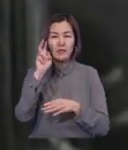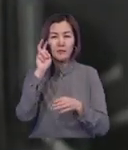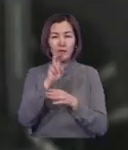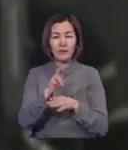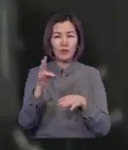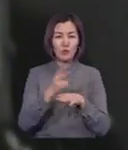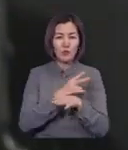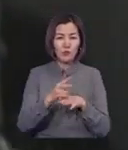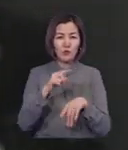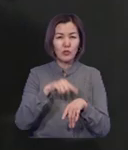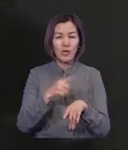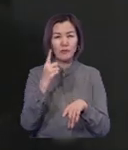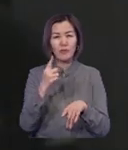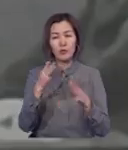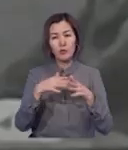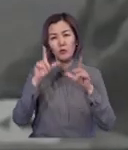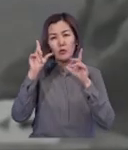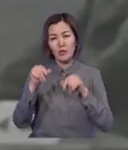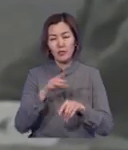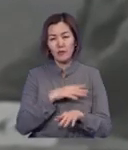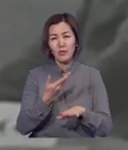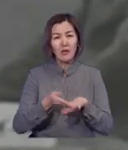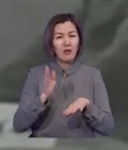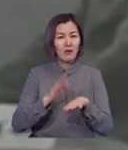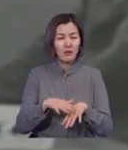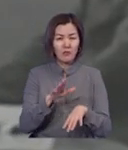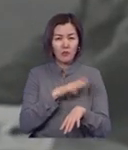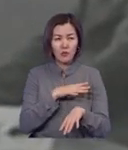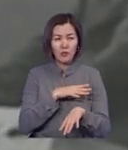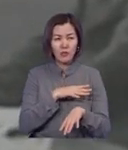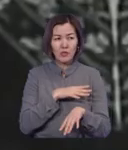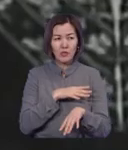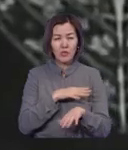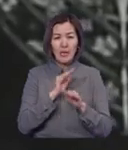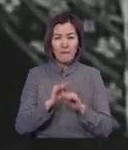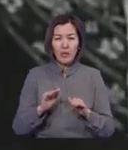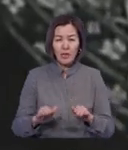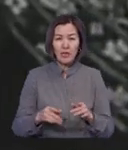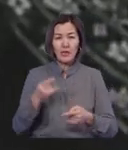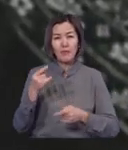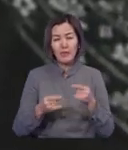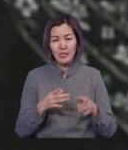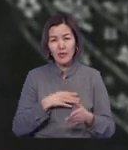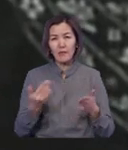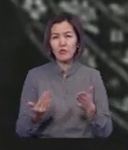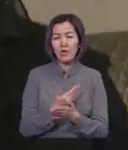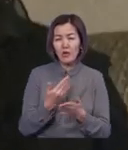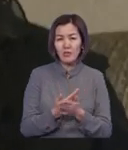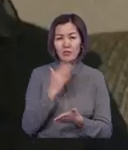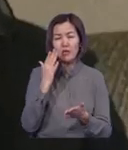түнгі сағат бірдің кезінде қайтамыз. Я детский передача,